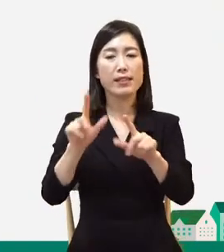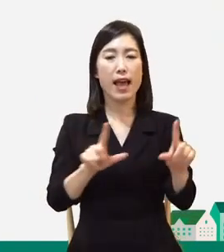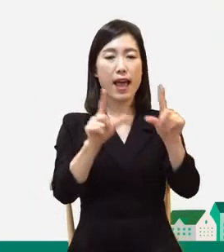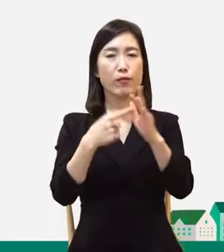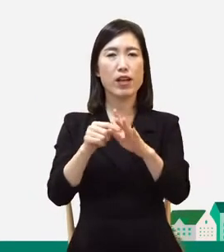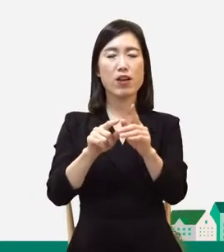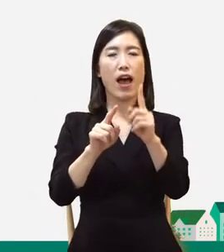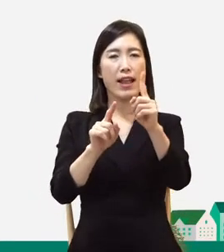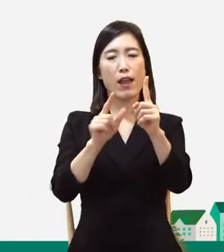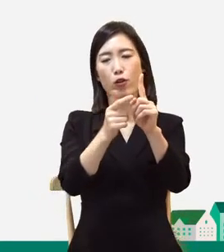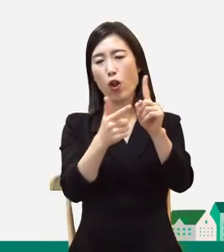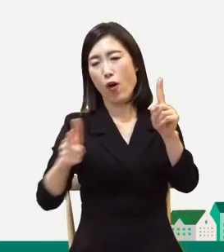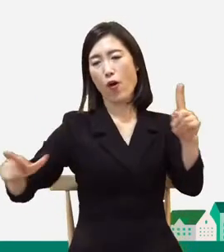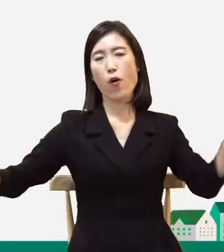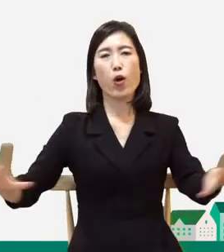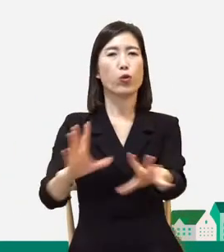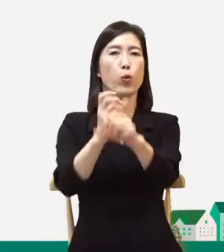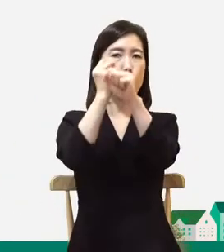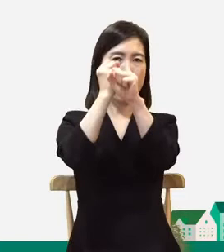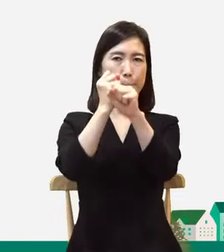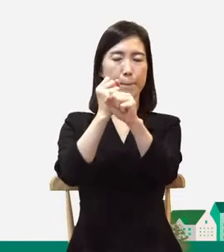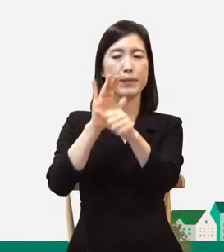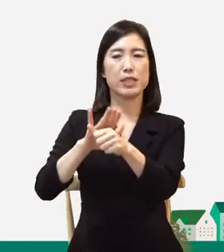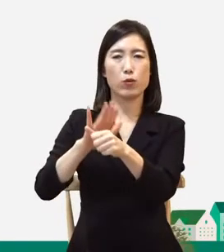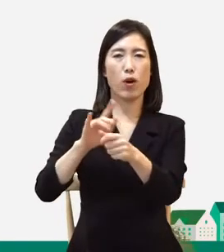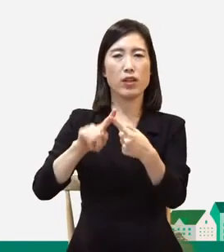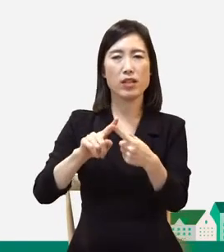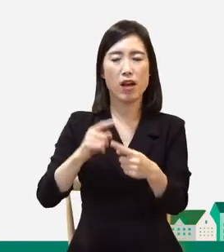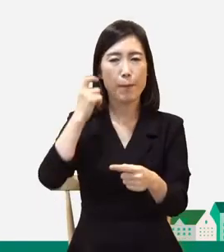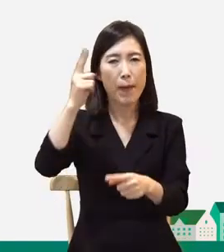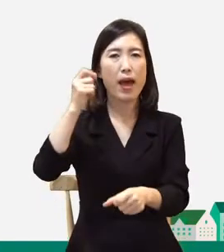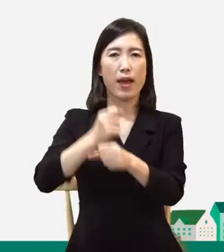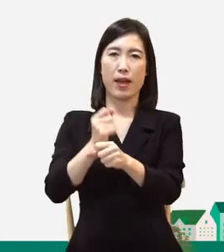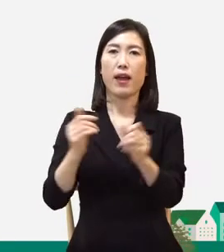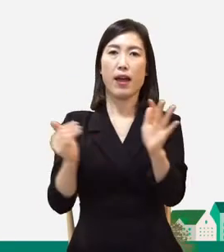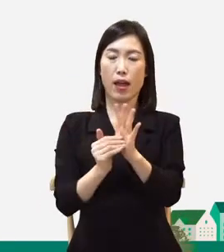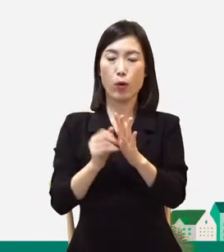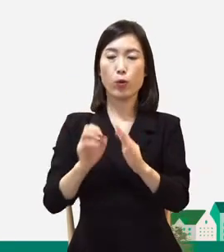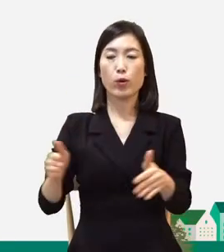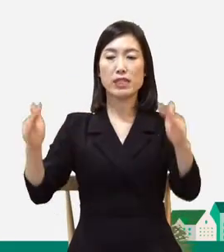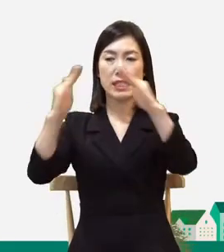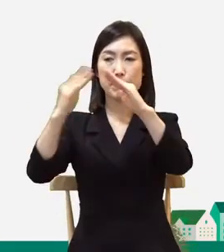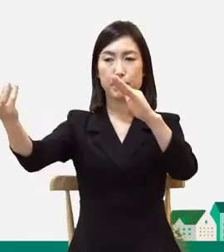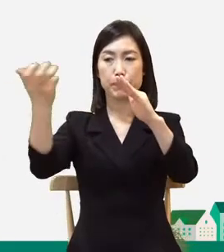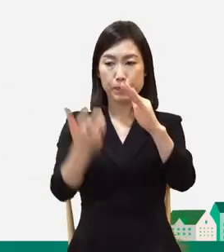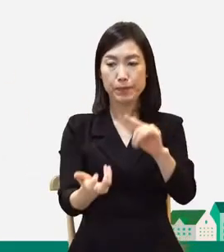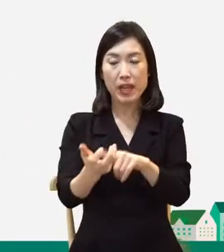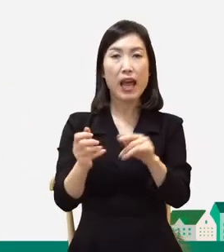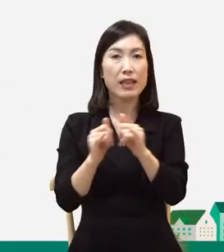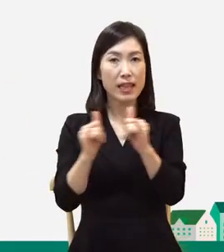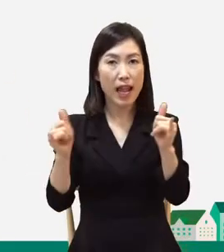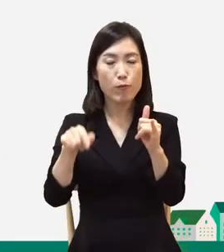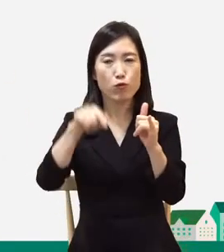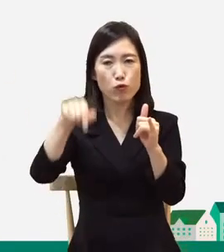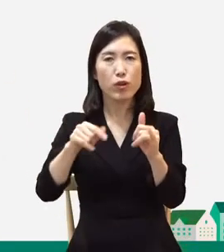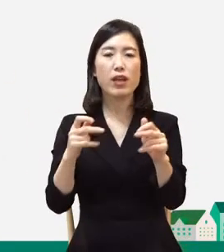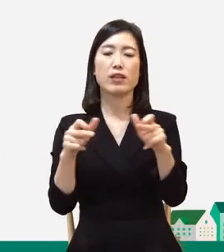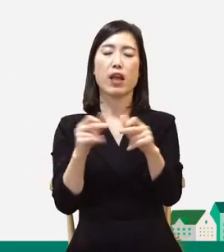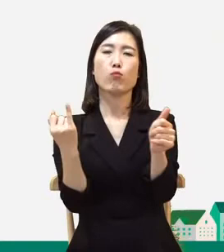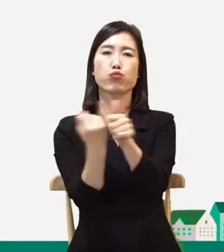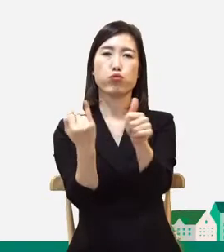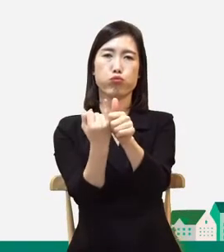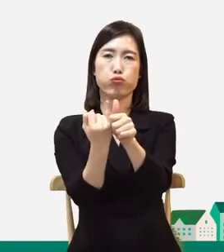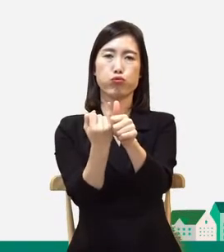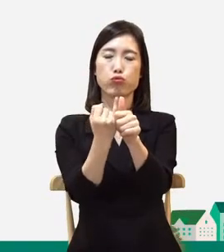그러한 사례들을 만들어내고 있고요. 저희 그 입주하신 분 중에 그 장애인 부부이면서 올해